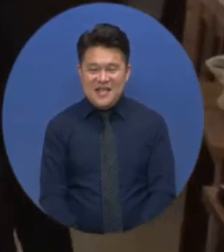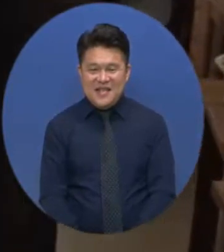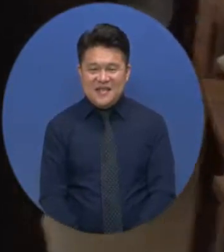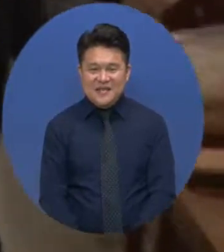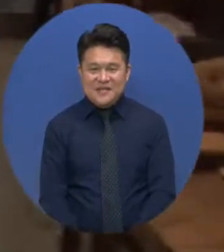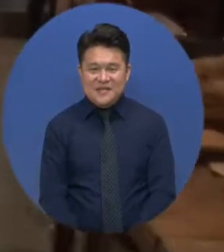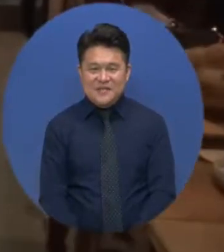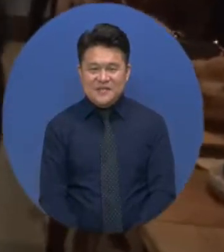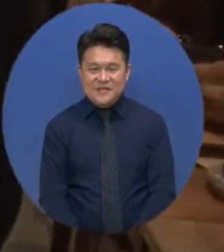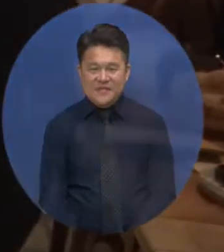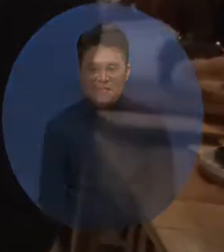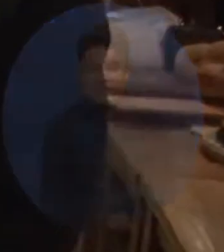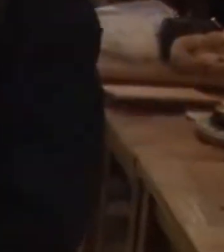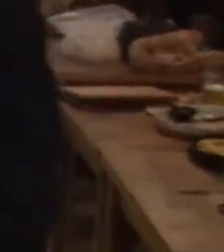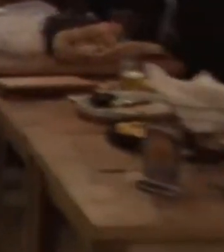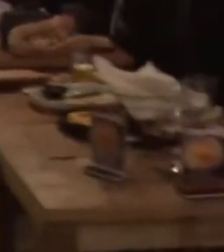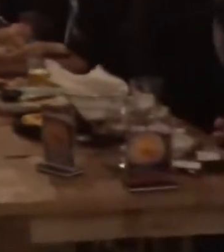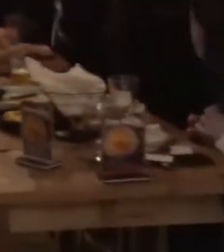감사합니다.